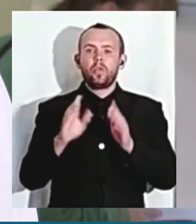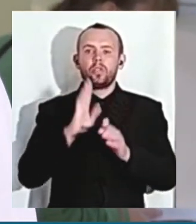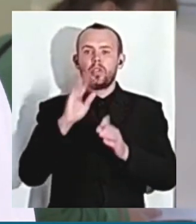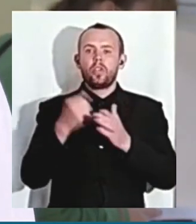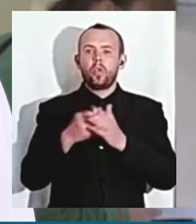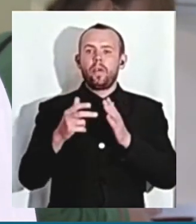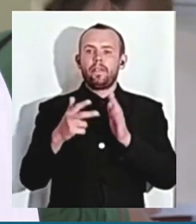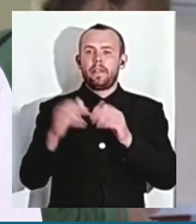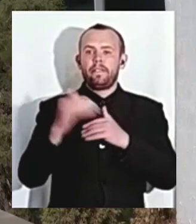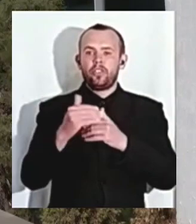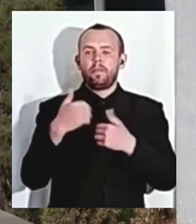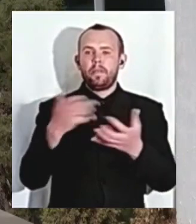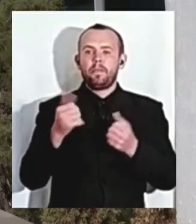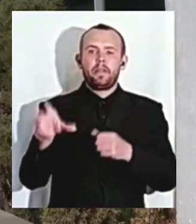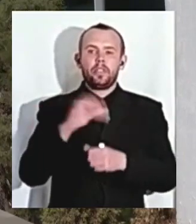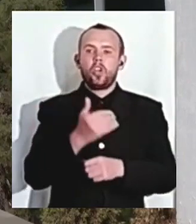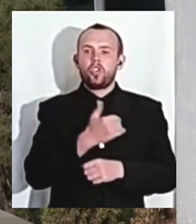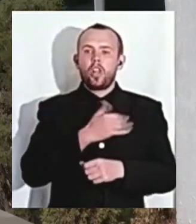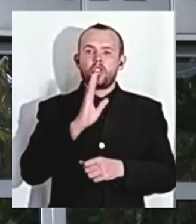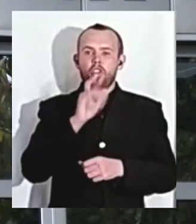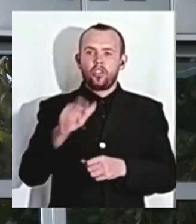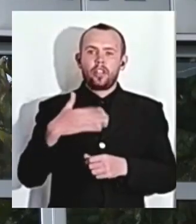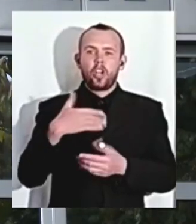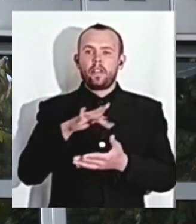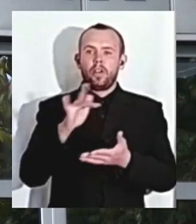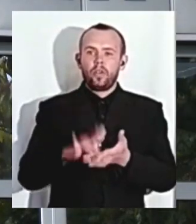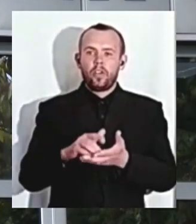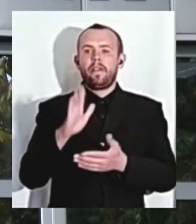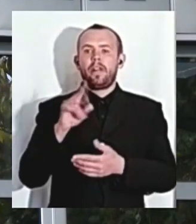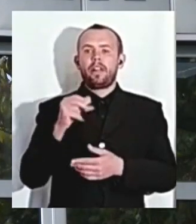всіх бажаючих жінок нашого міста. Влада Матвійчук, Іван Хворостян. Новини на Суспільному. Одеса.